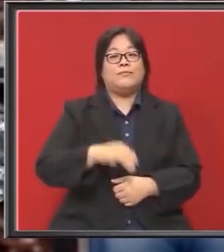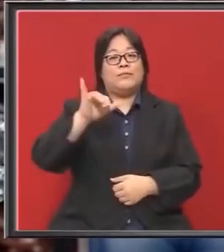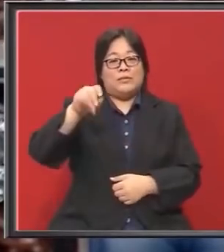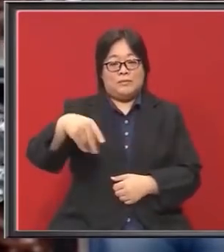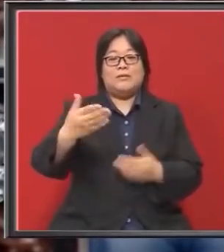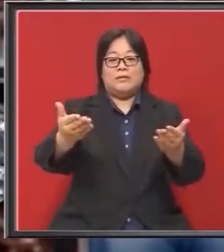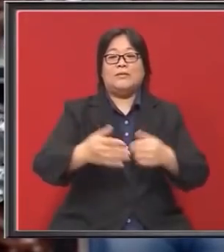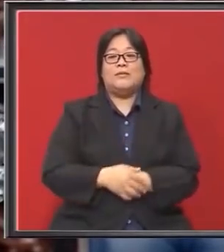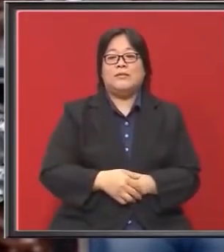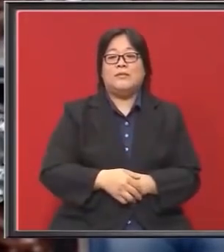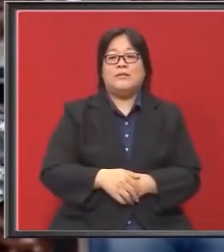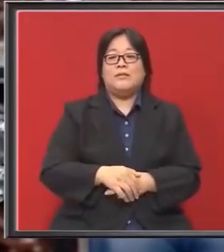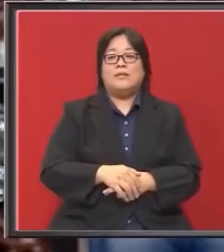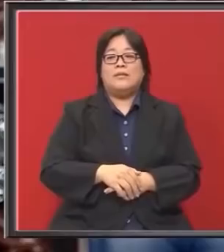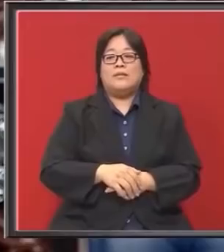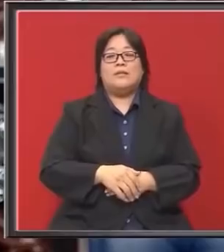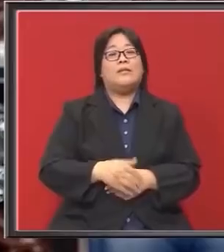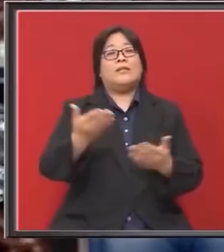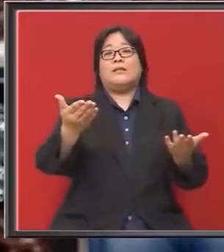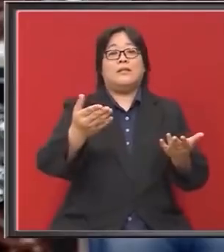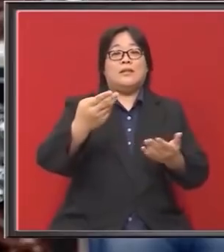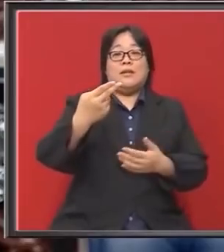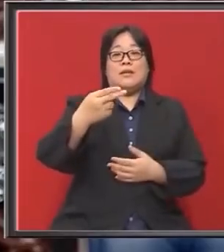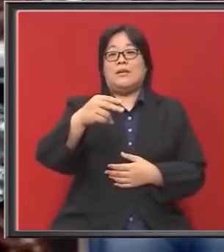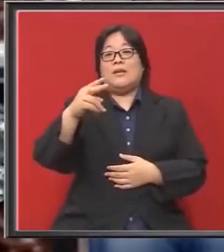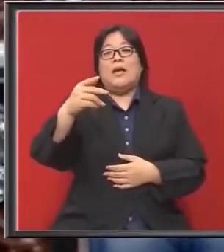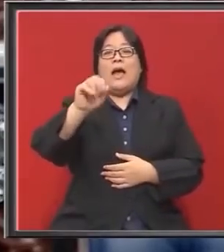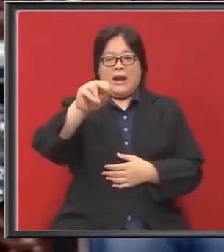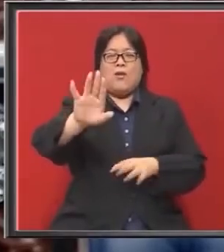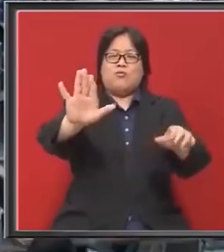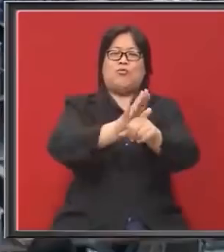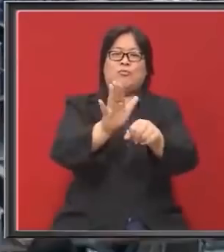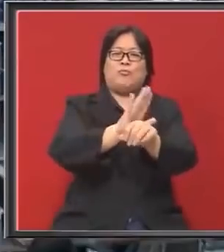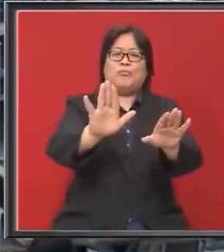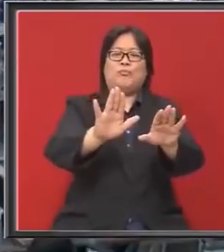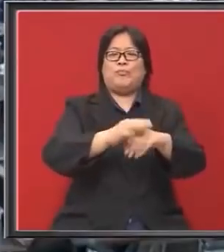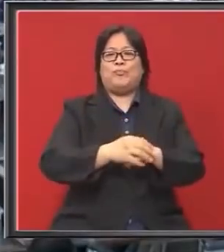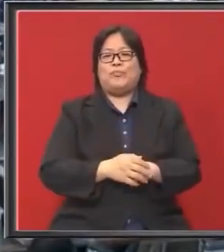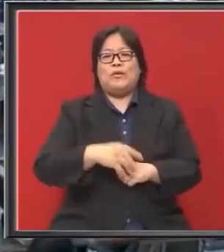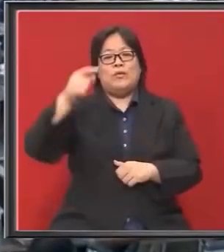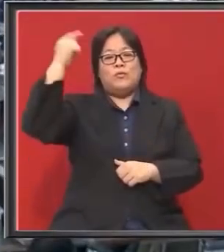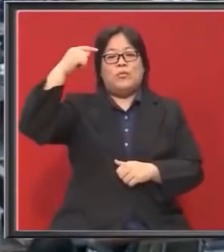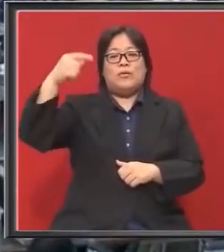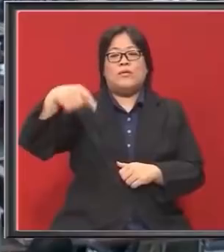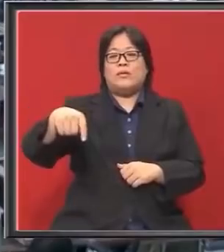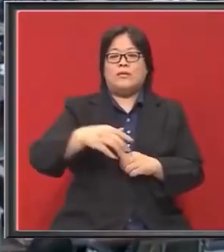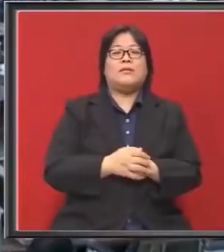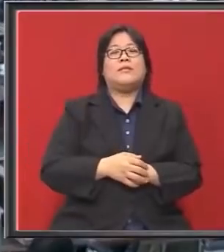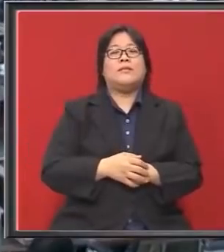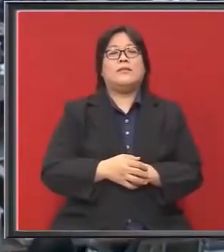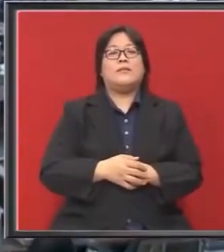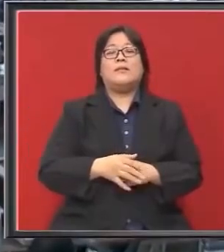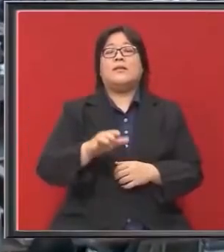sih Tuhan yang dipikul teknik Air Palembang setiap atau Jaya Prana kucing ada curang ya terus Picanto Jaya